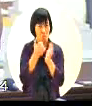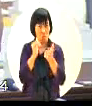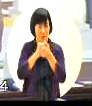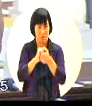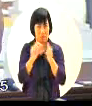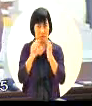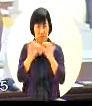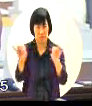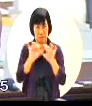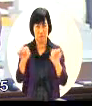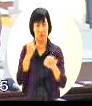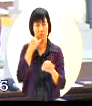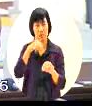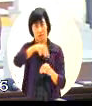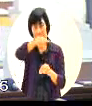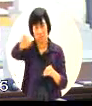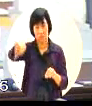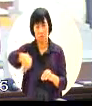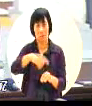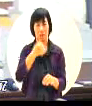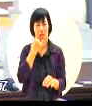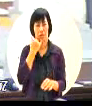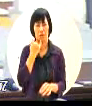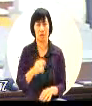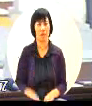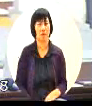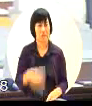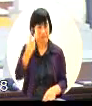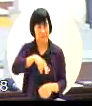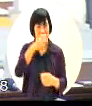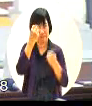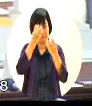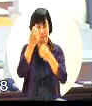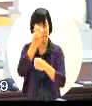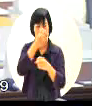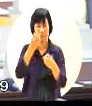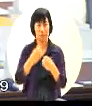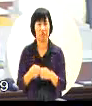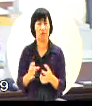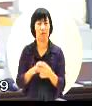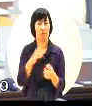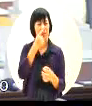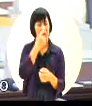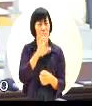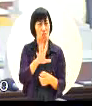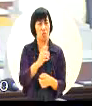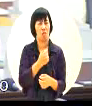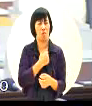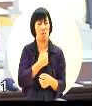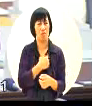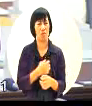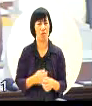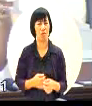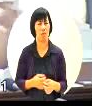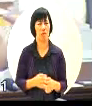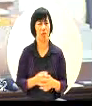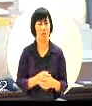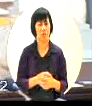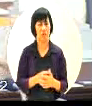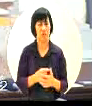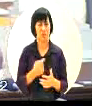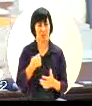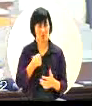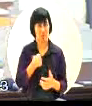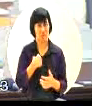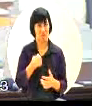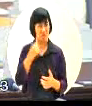在，迄个所在吼，是毋是爱重新检讨？因为我遐嘛做一个定情案，我那就是针对讲，伊自早迄搭都有